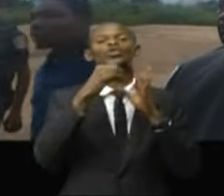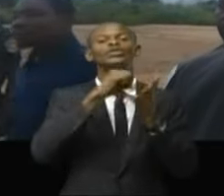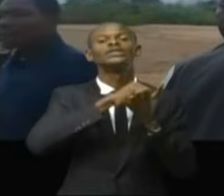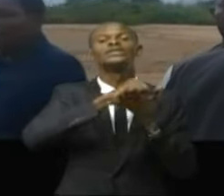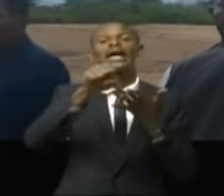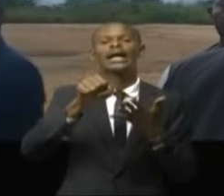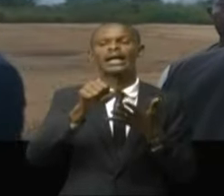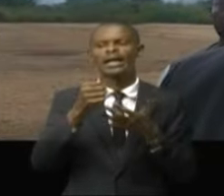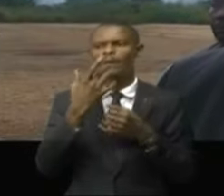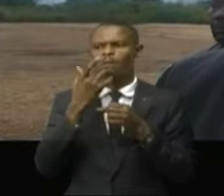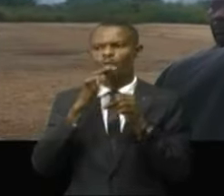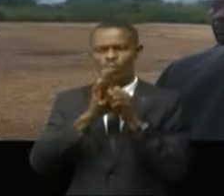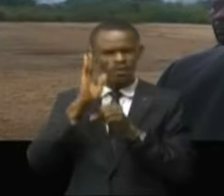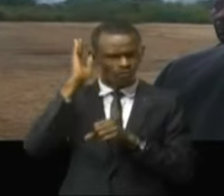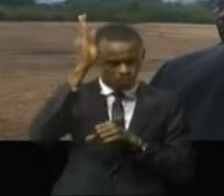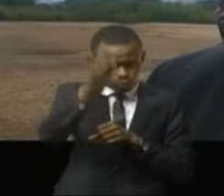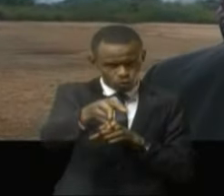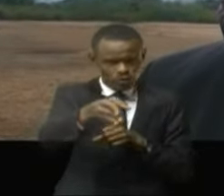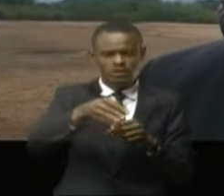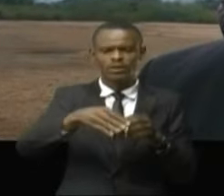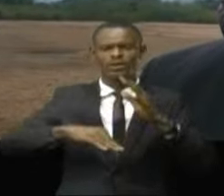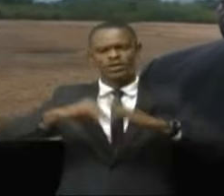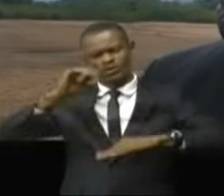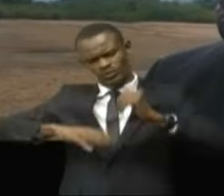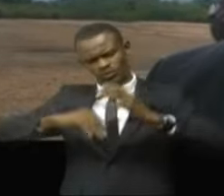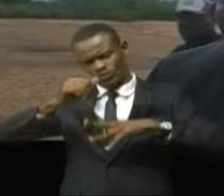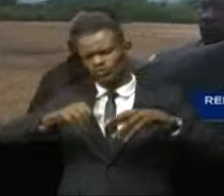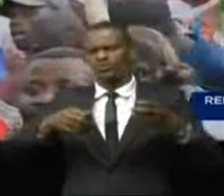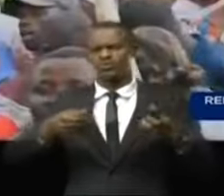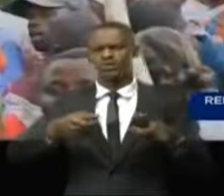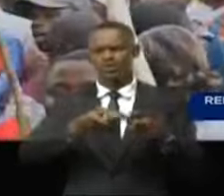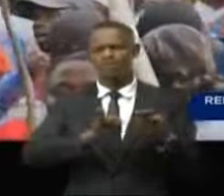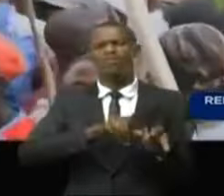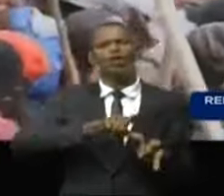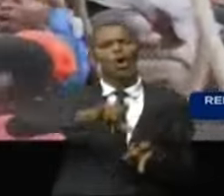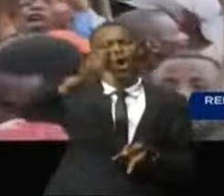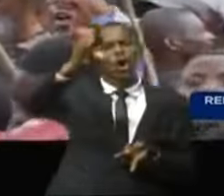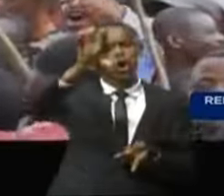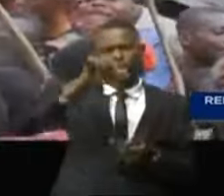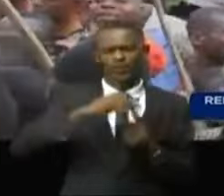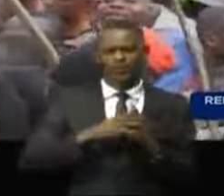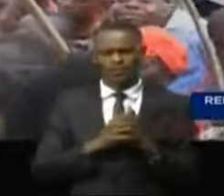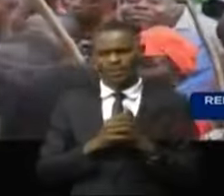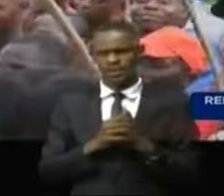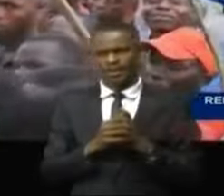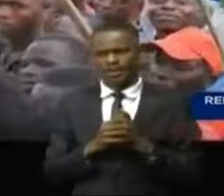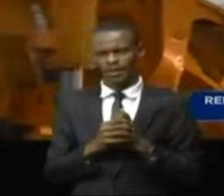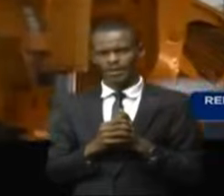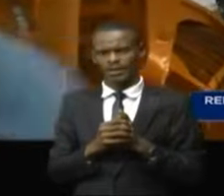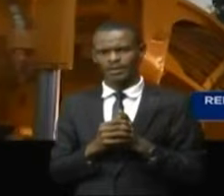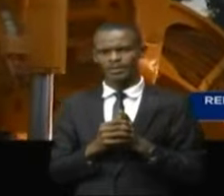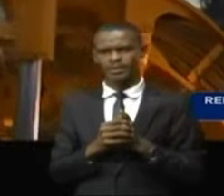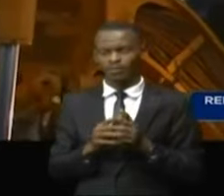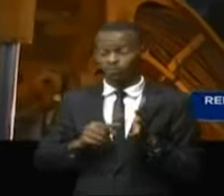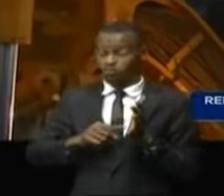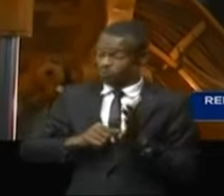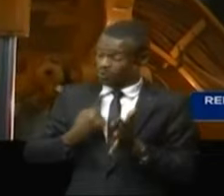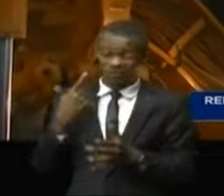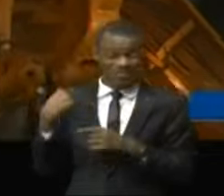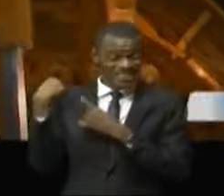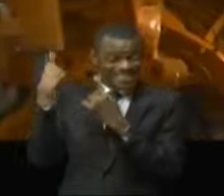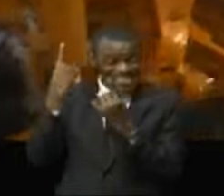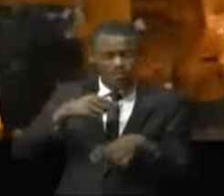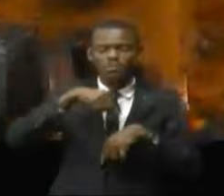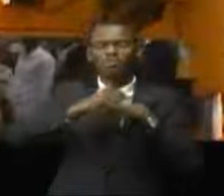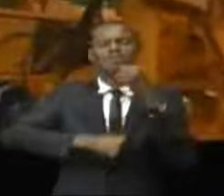depuis 60 qu'on peut arriver à réhabiliter cette route-là. La chaleur humaine et l'ambiance de Lodja, c'est tout un message. Dans le